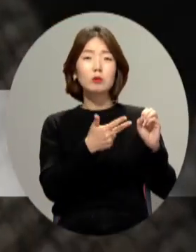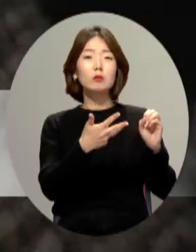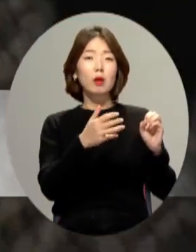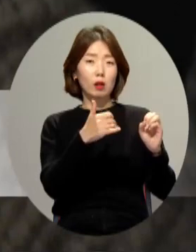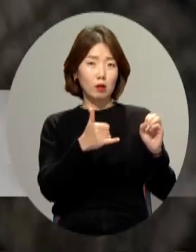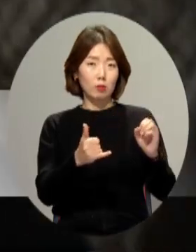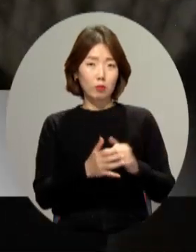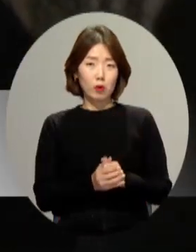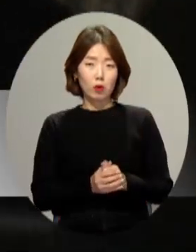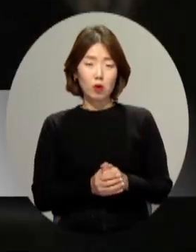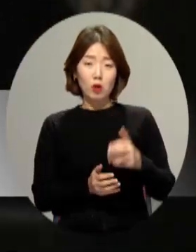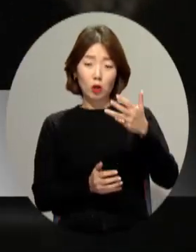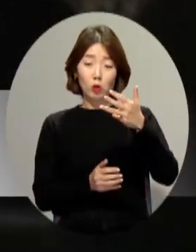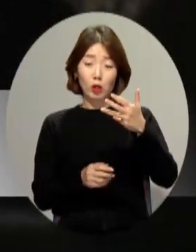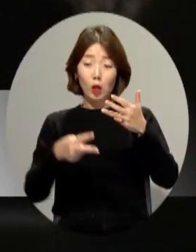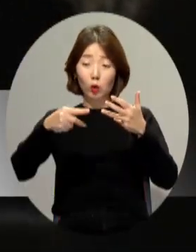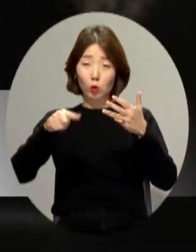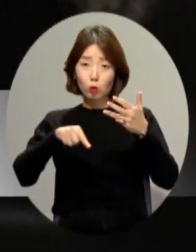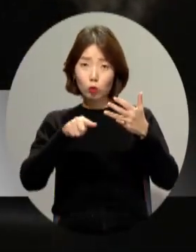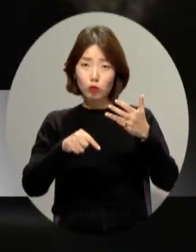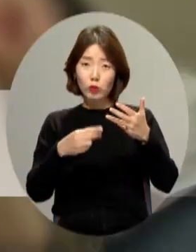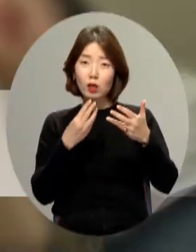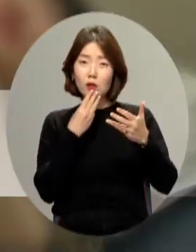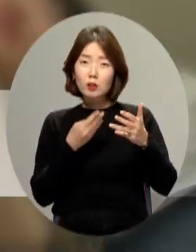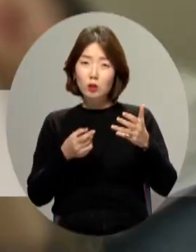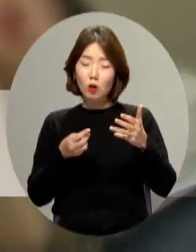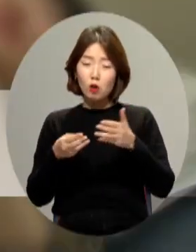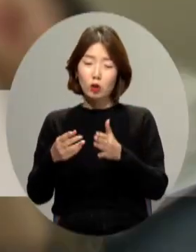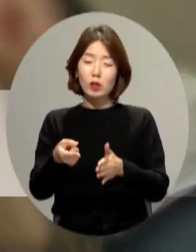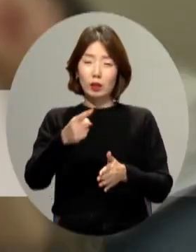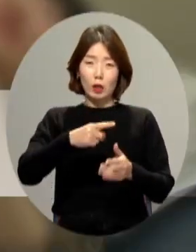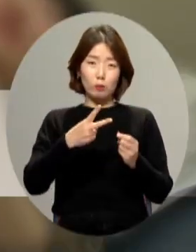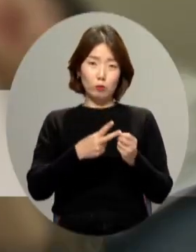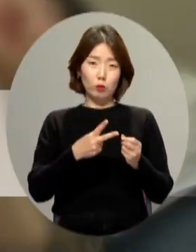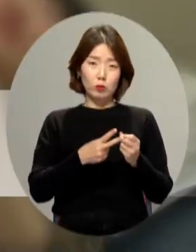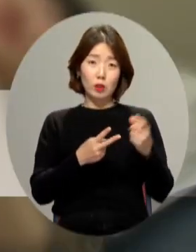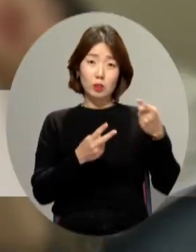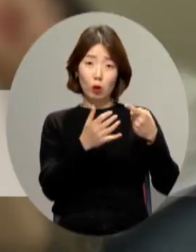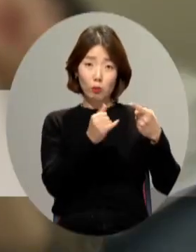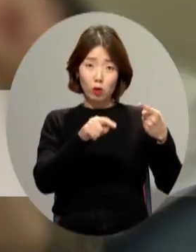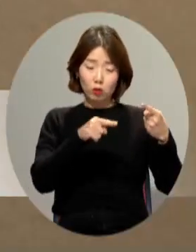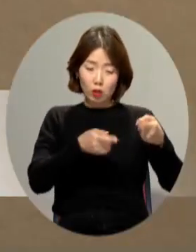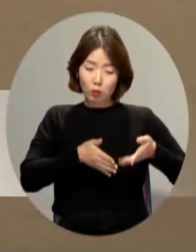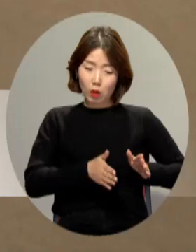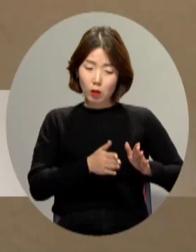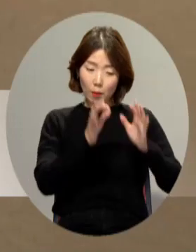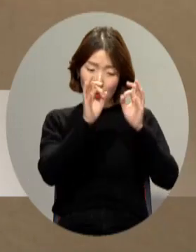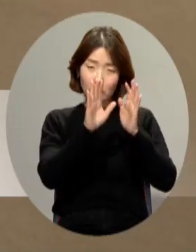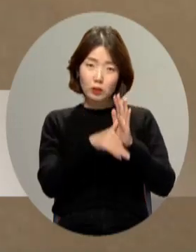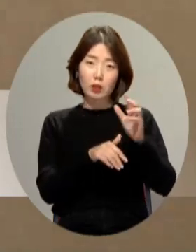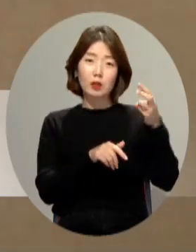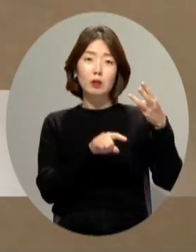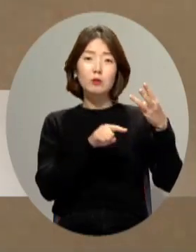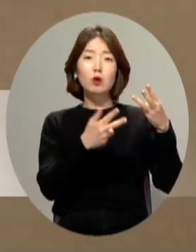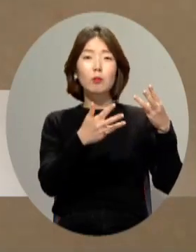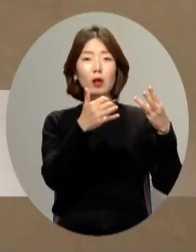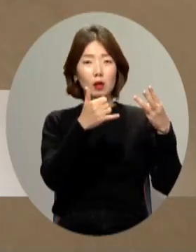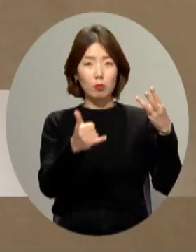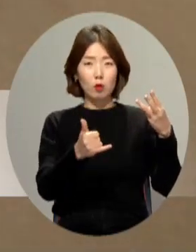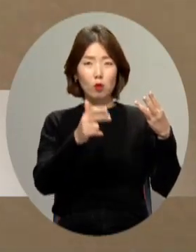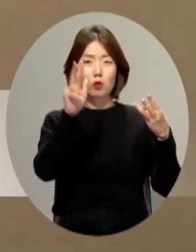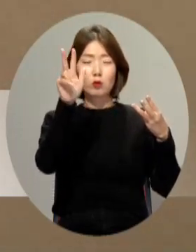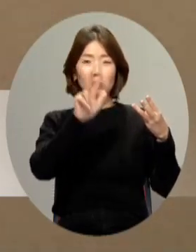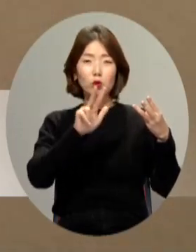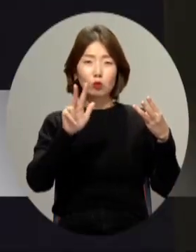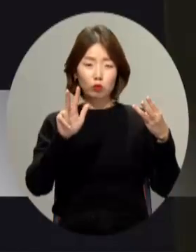0.78 여덟개도 가운데 경기 다음으로 낮았는데 인구 1천명당 출생할 수만 보면 3.8명